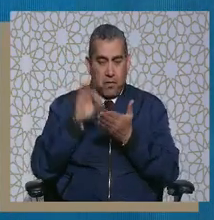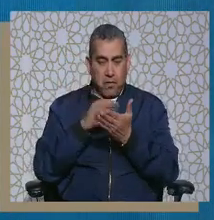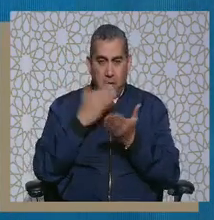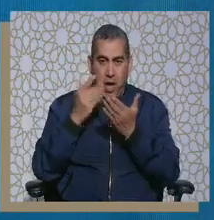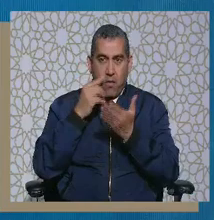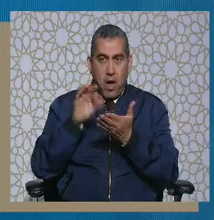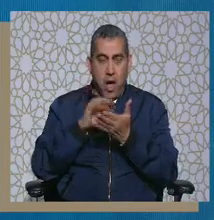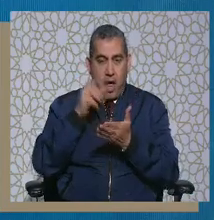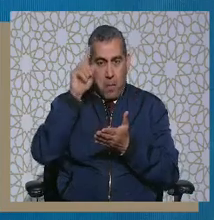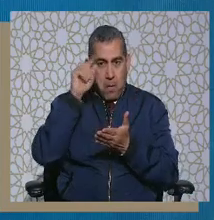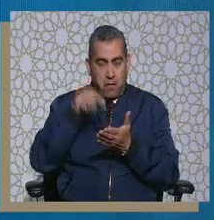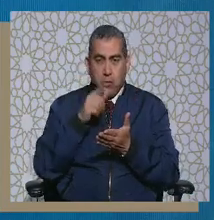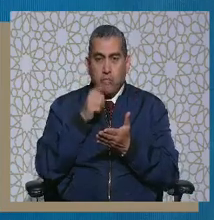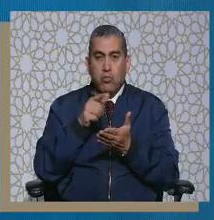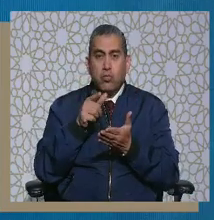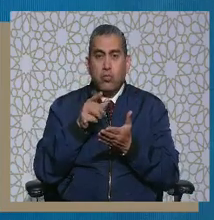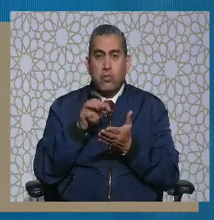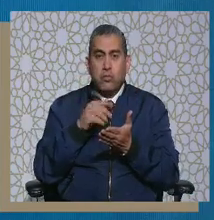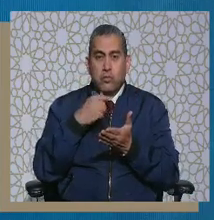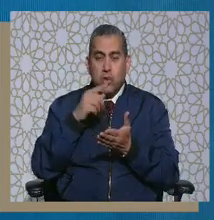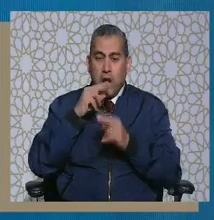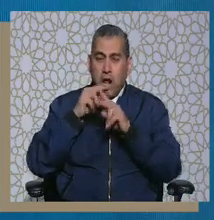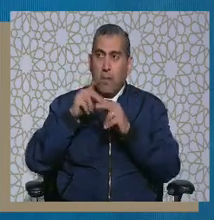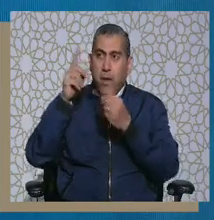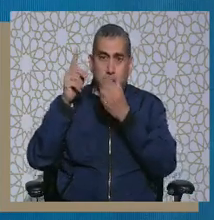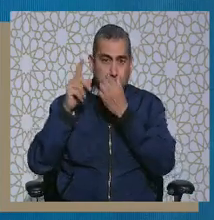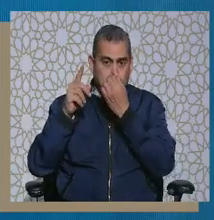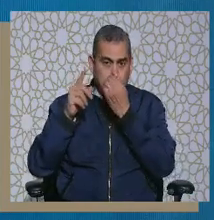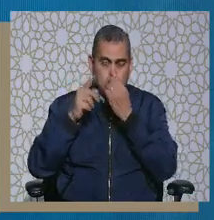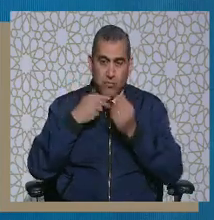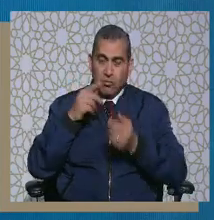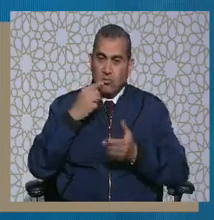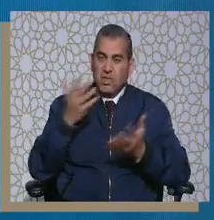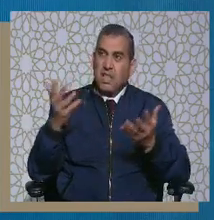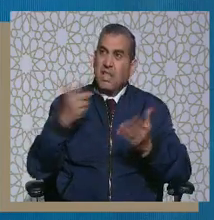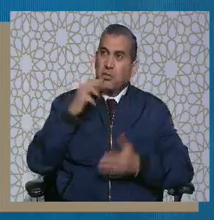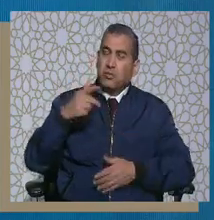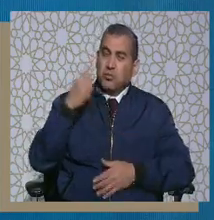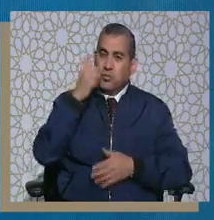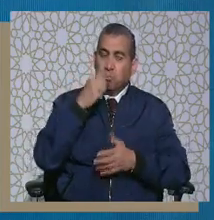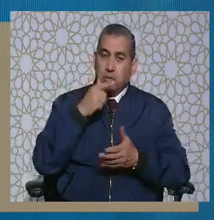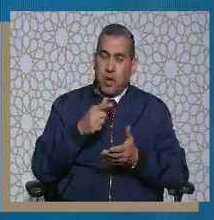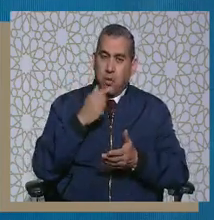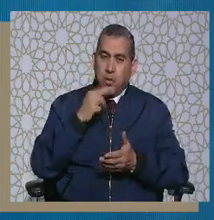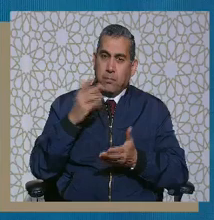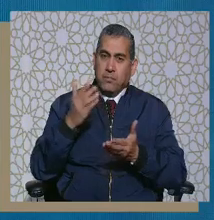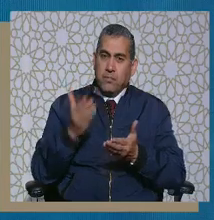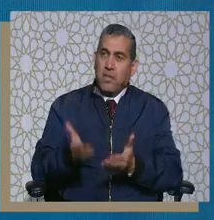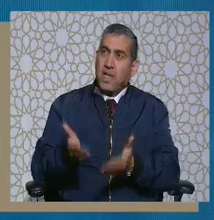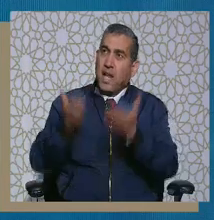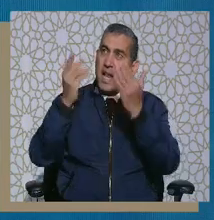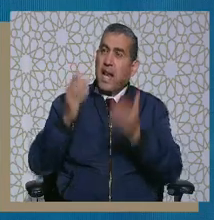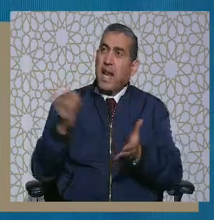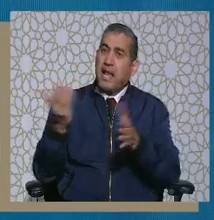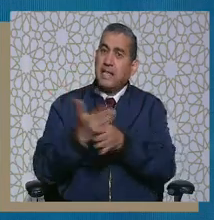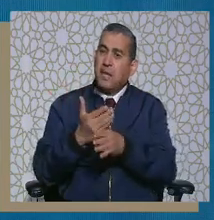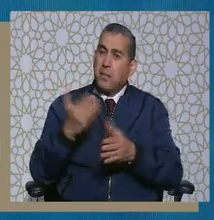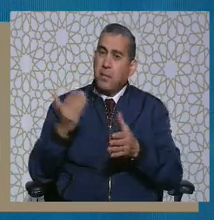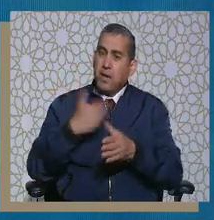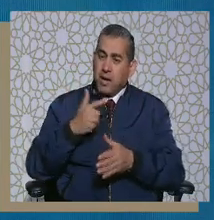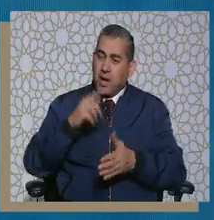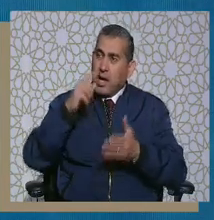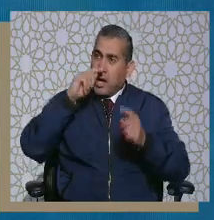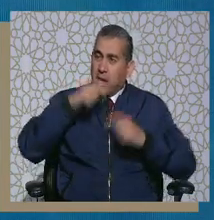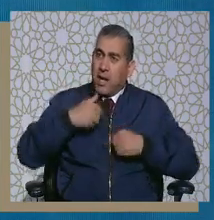القدر ان هو يخاطب ربنا باسلوب لا يليق فتلاقيه بيقول ليه يا رب تعمل فيا